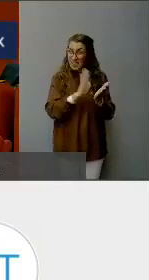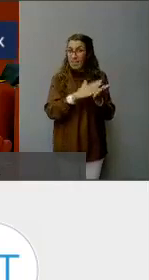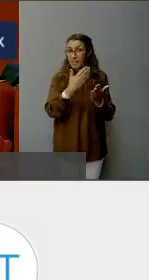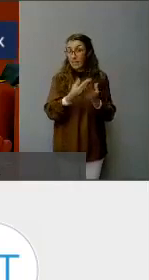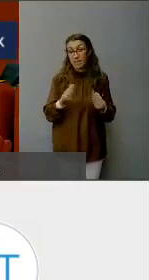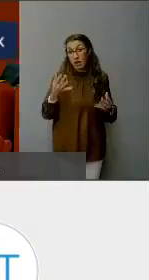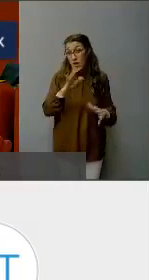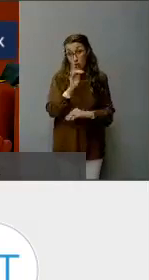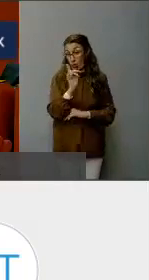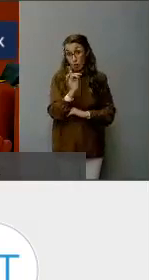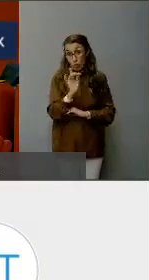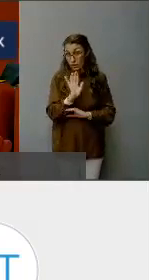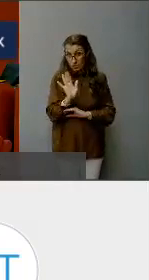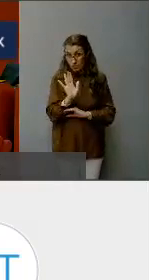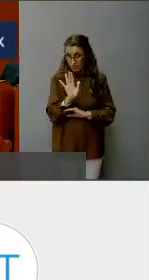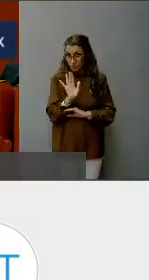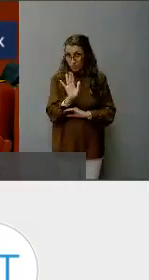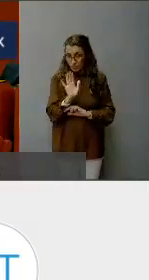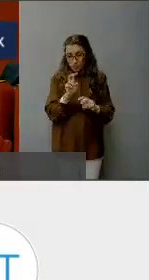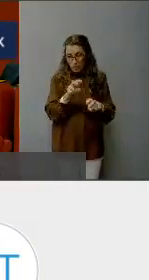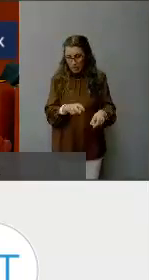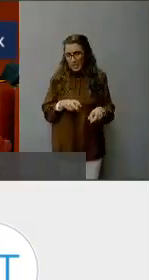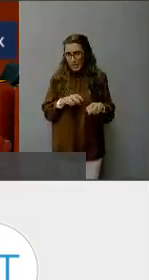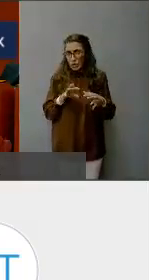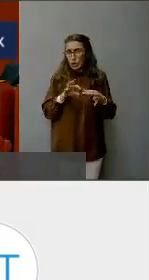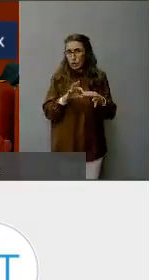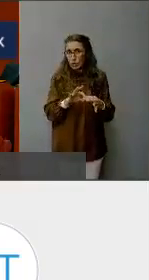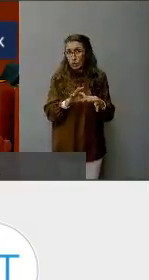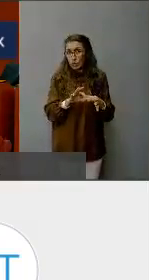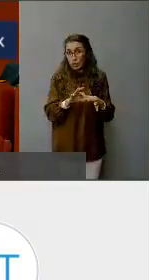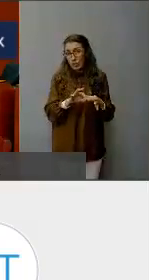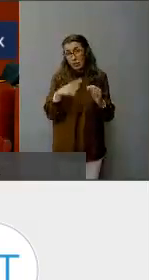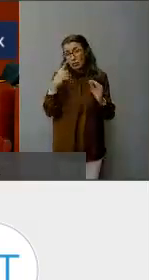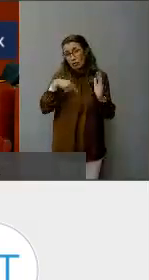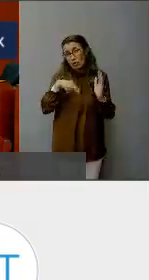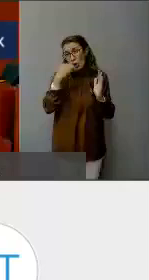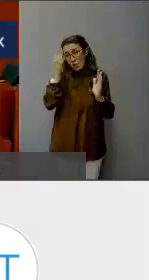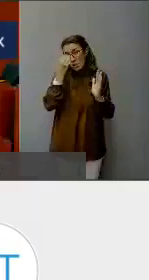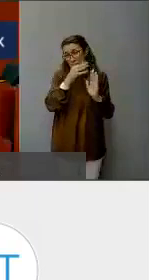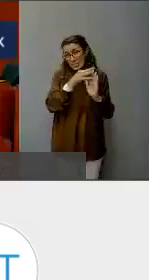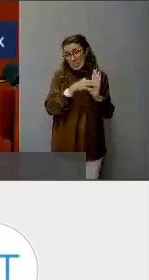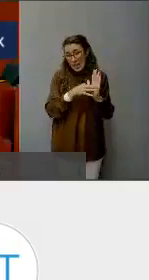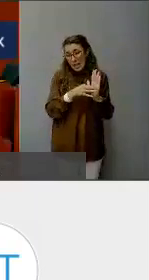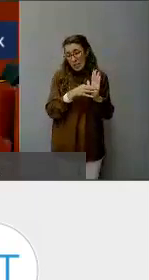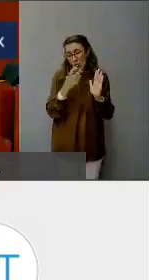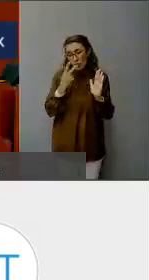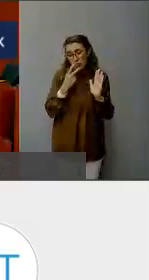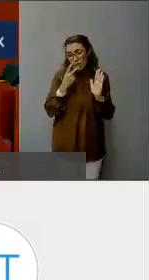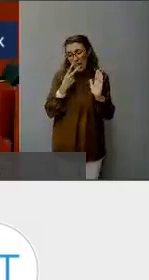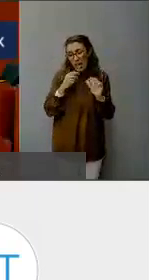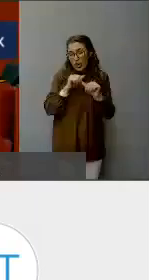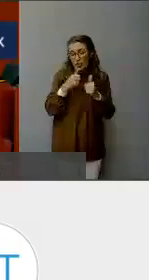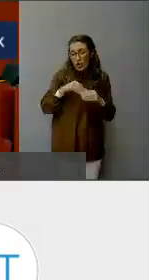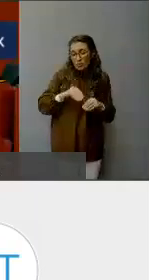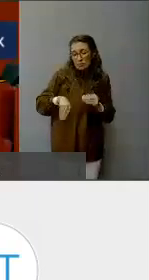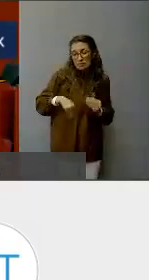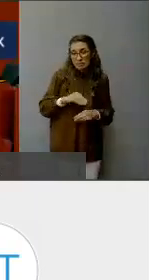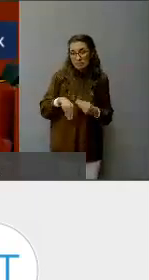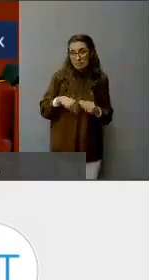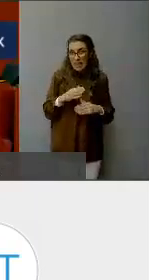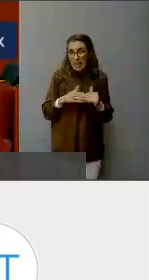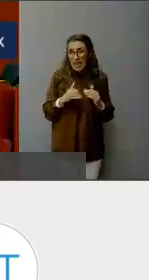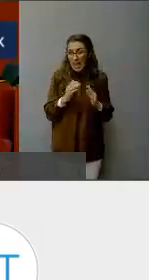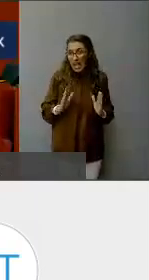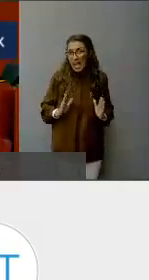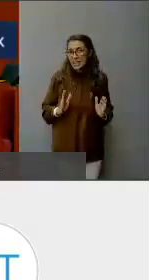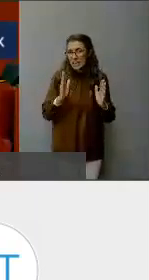incrementare l'agricoltura e non speculazione edilizia è stato posto ricordo da uditi con competenze sicuramente più